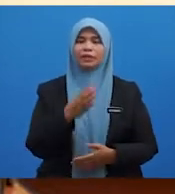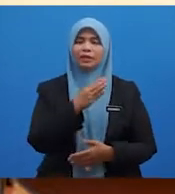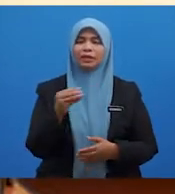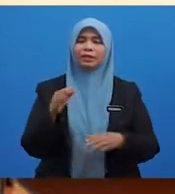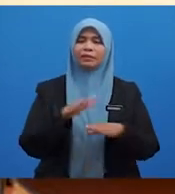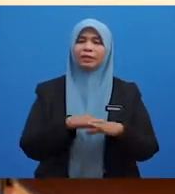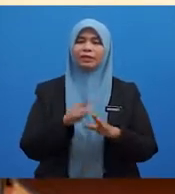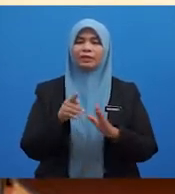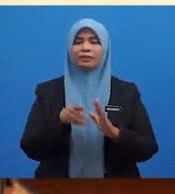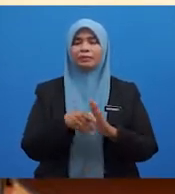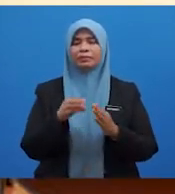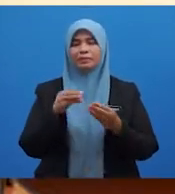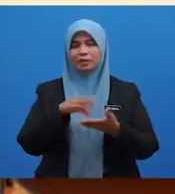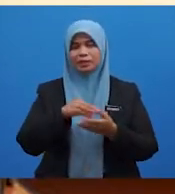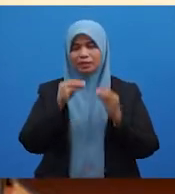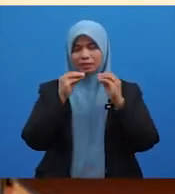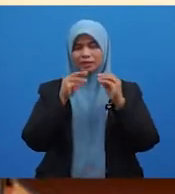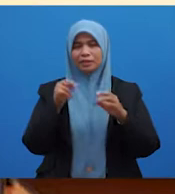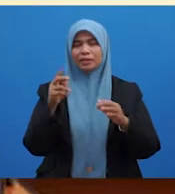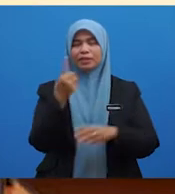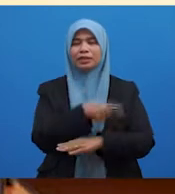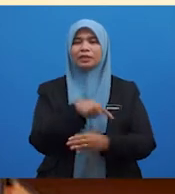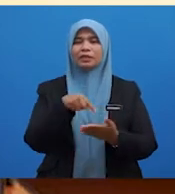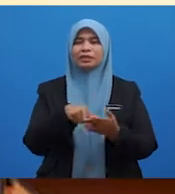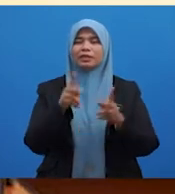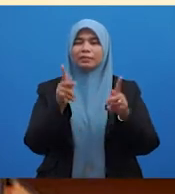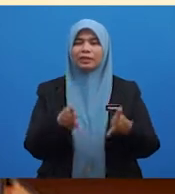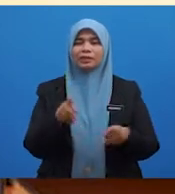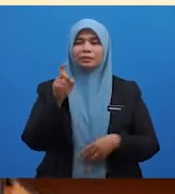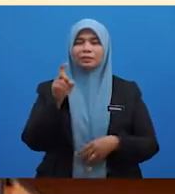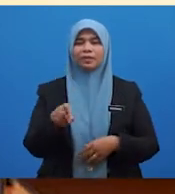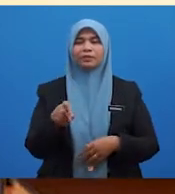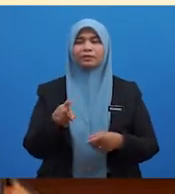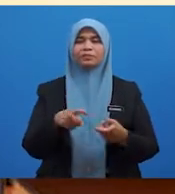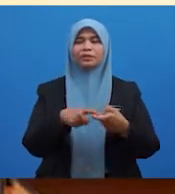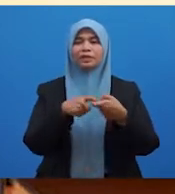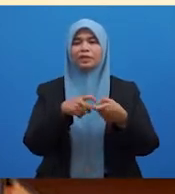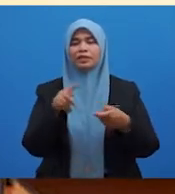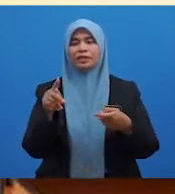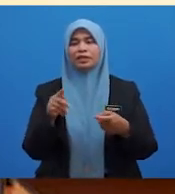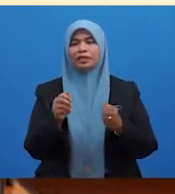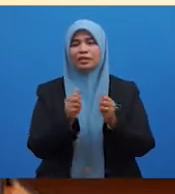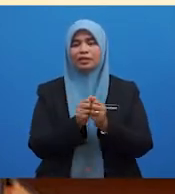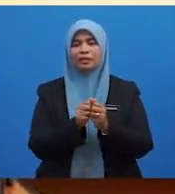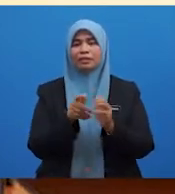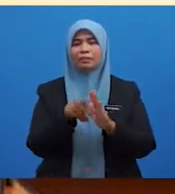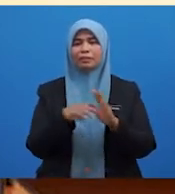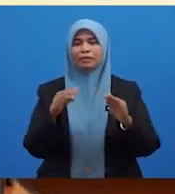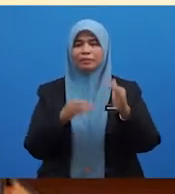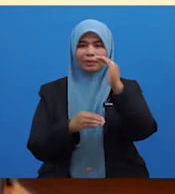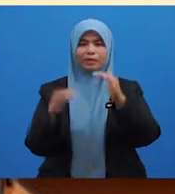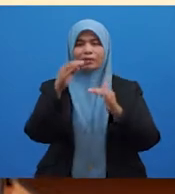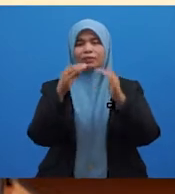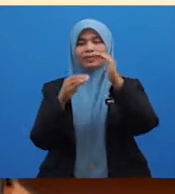Dan pada pembelajaran hari ini, pelajar perlu mengaitkan dengan